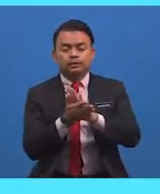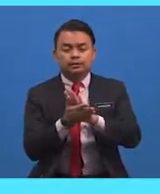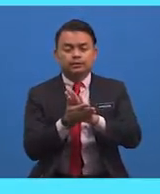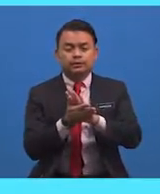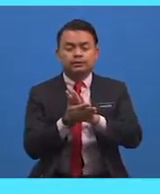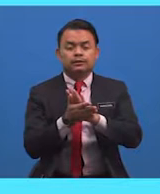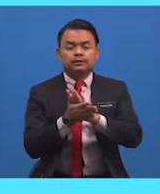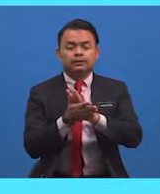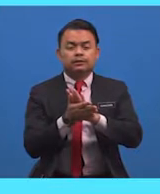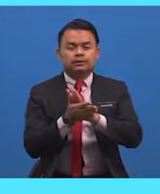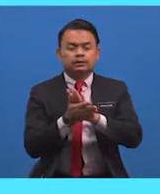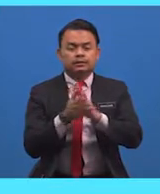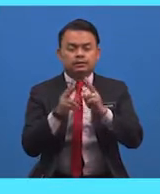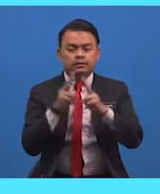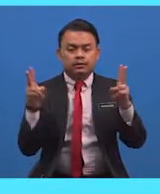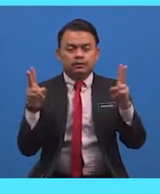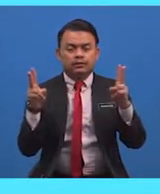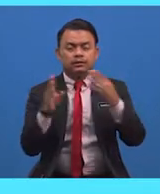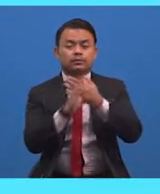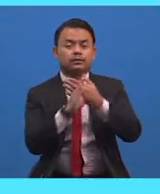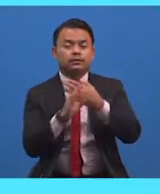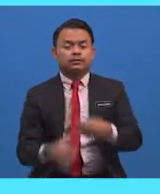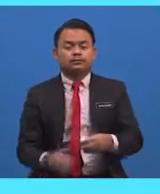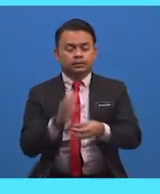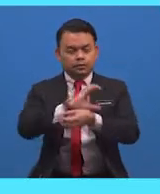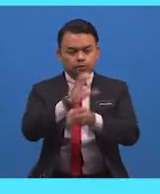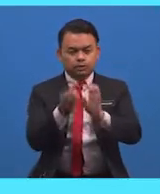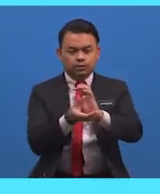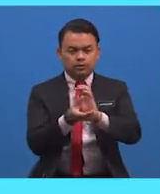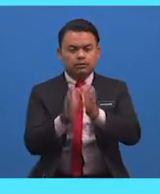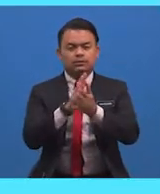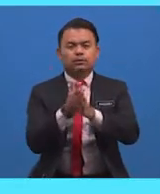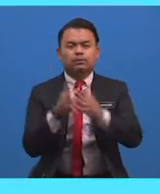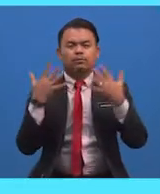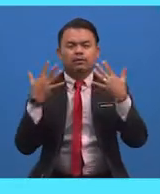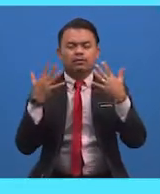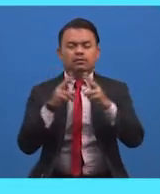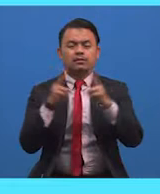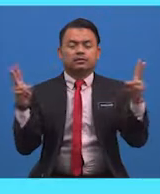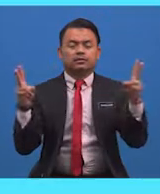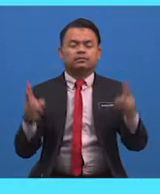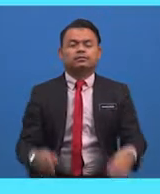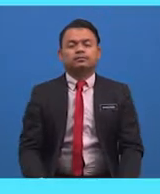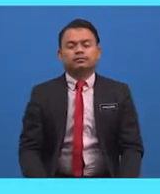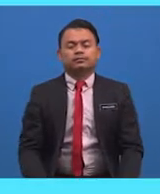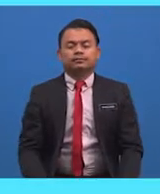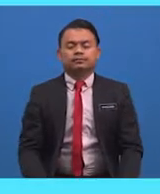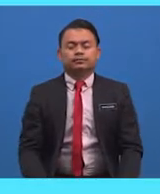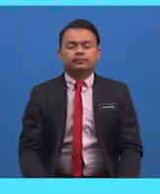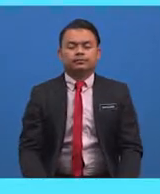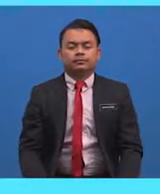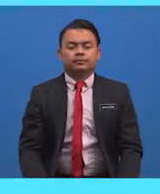keadaan suhu yang ekstrim seperti keadaan cuaca yang terlalu panas dan melampau. Selain